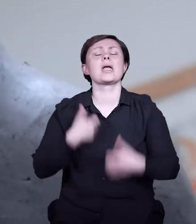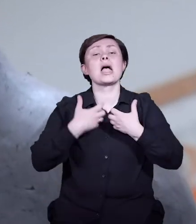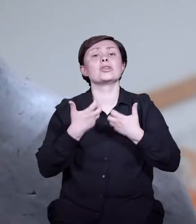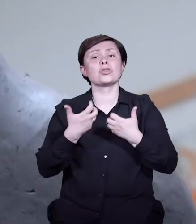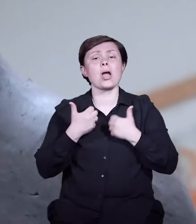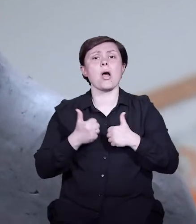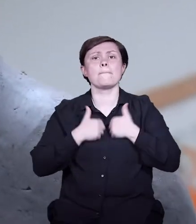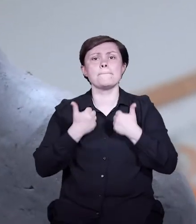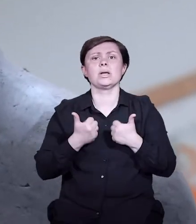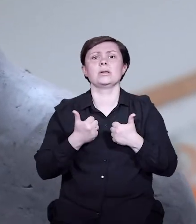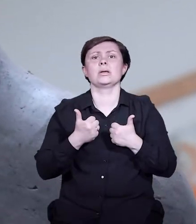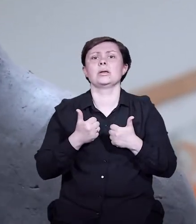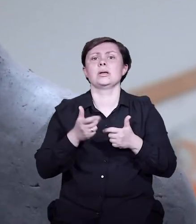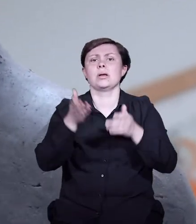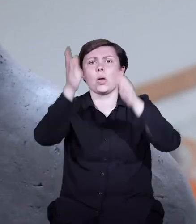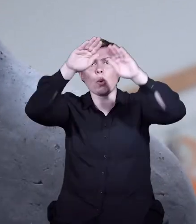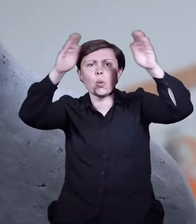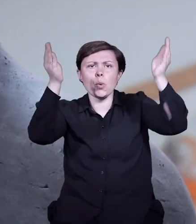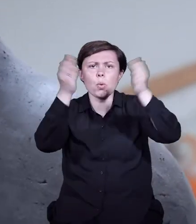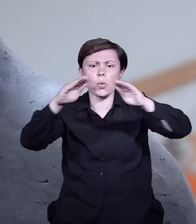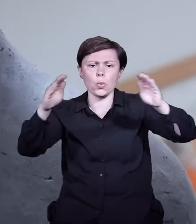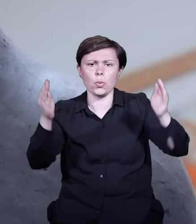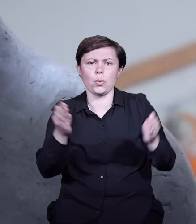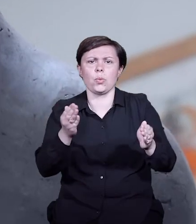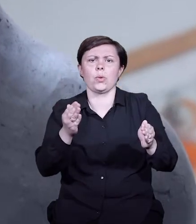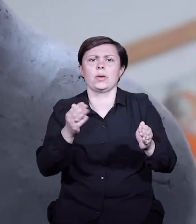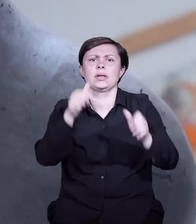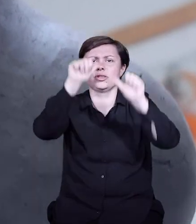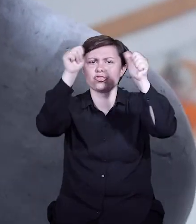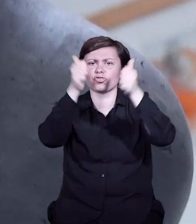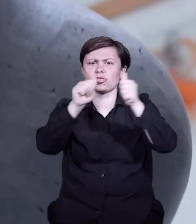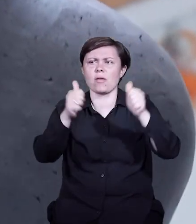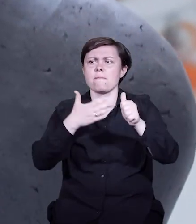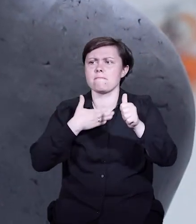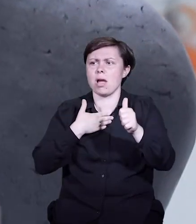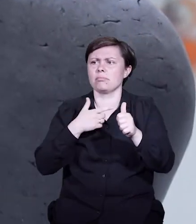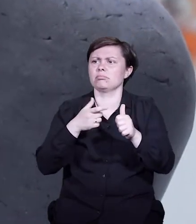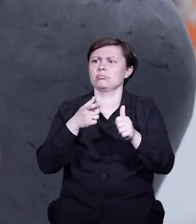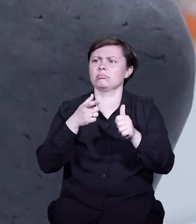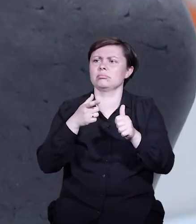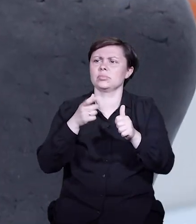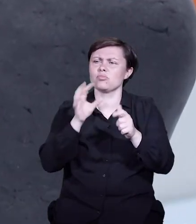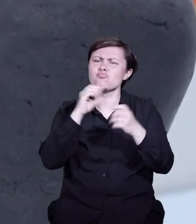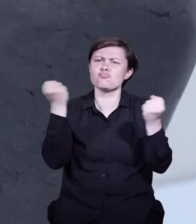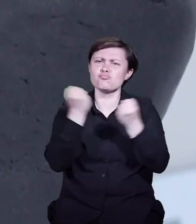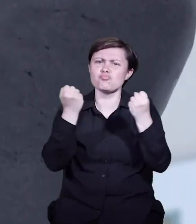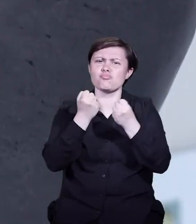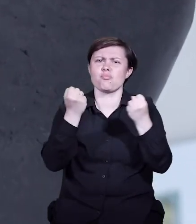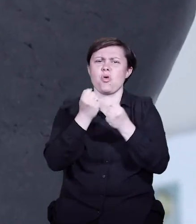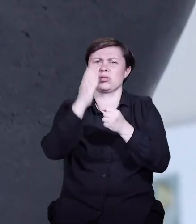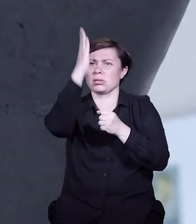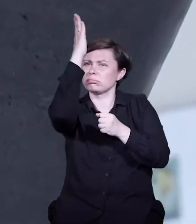Chciałbym, żeby te obłe kształty, które mamy po bokach, były mocno